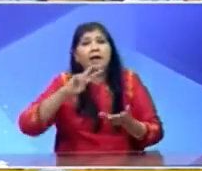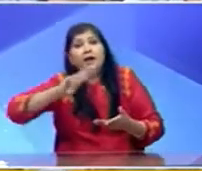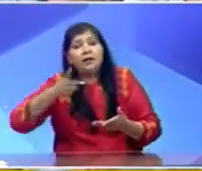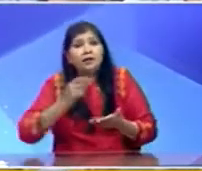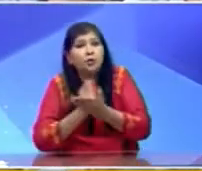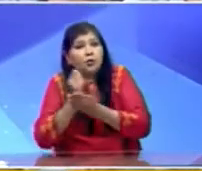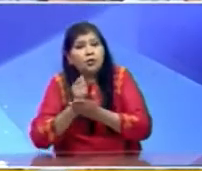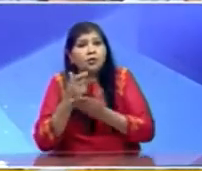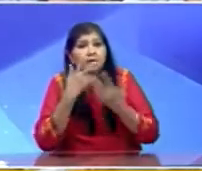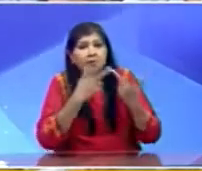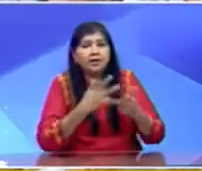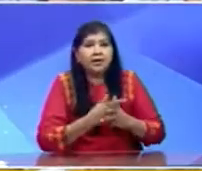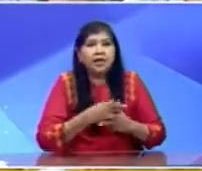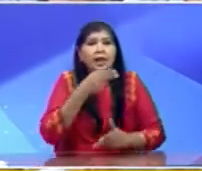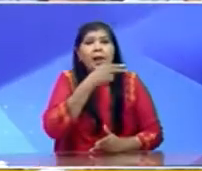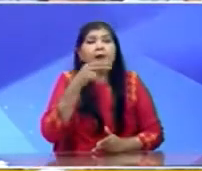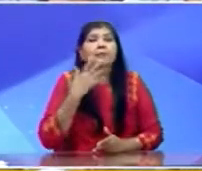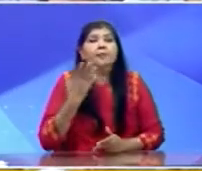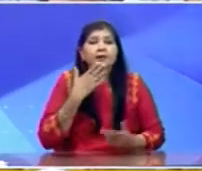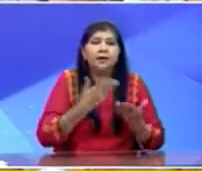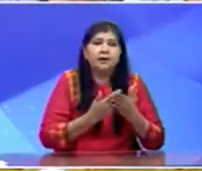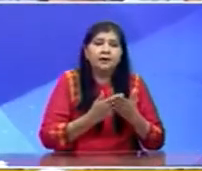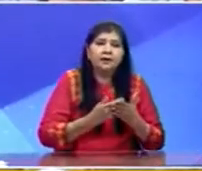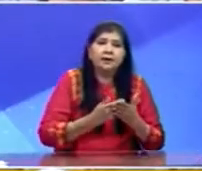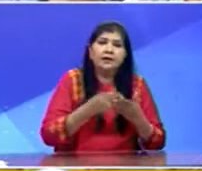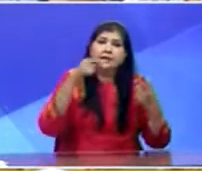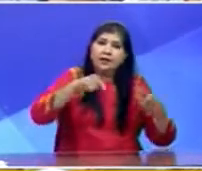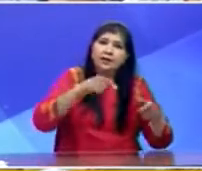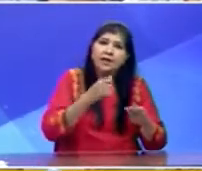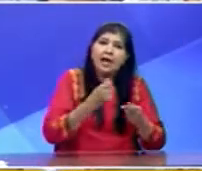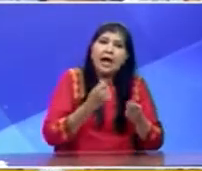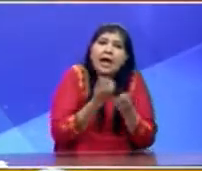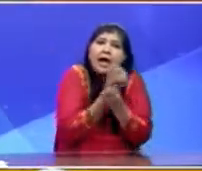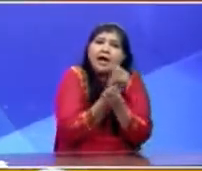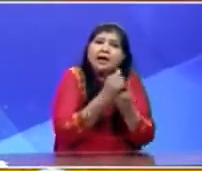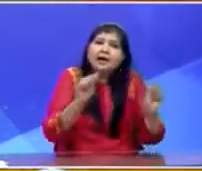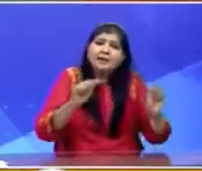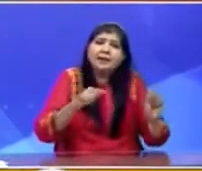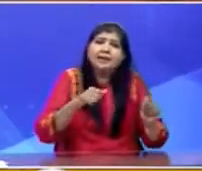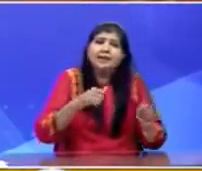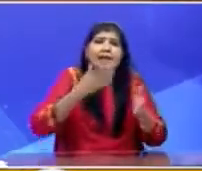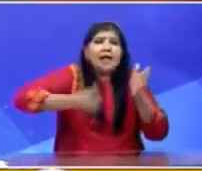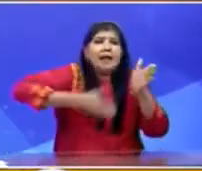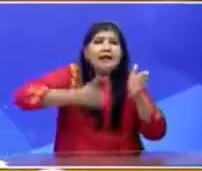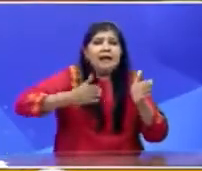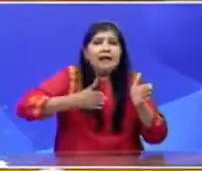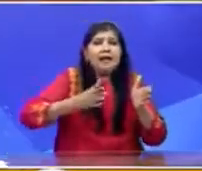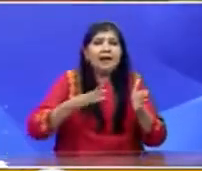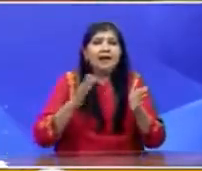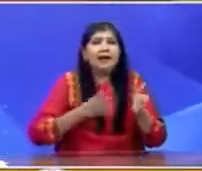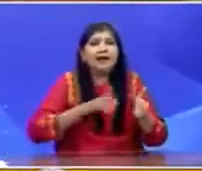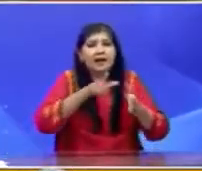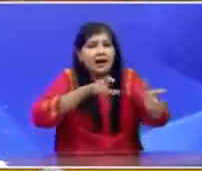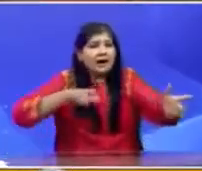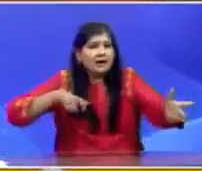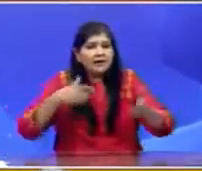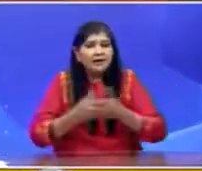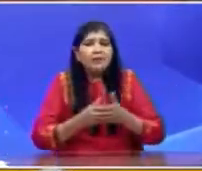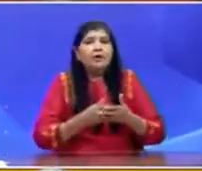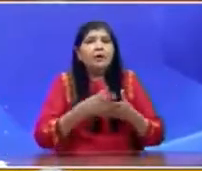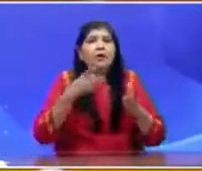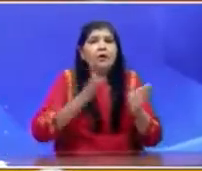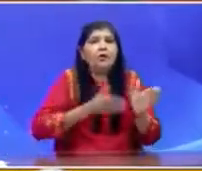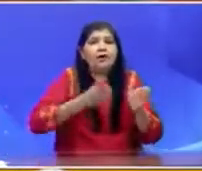है, जिसका नाम है आजादी की रेलगाड़ी और रेलवे स्टेशन। इस प्रयास